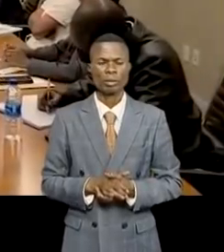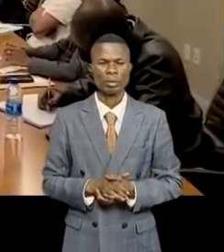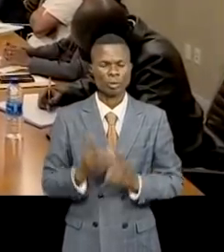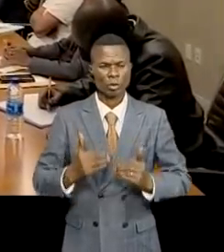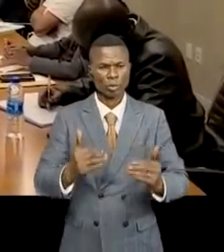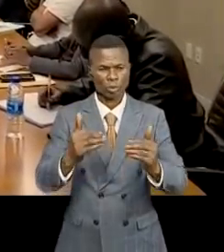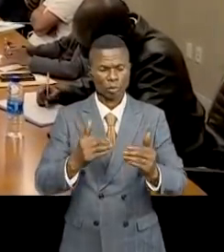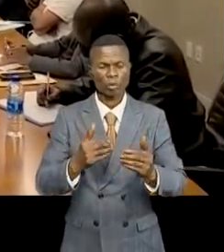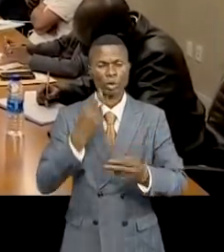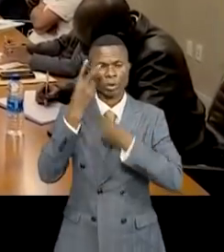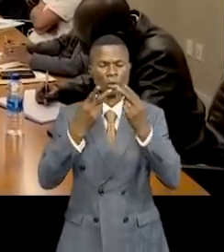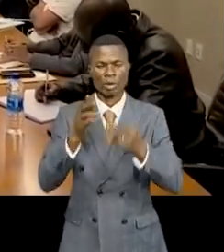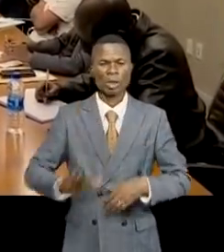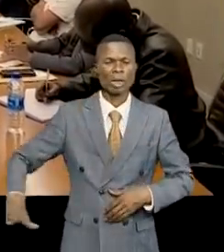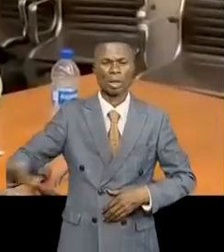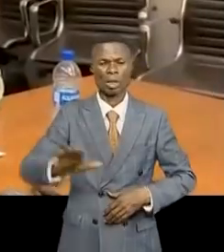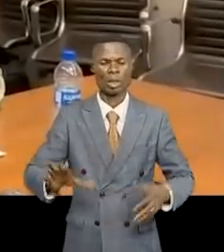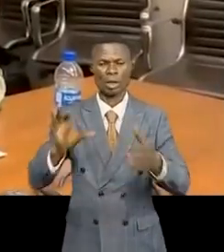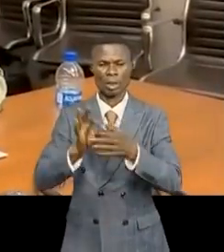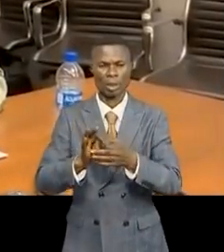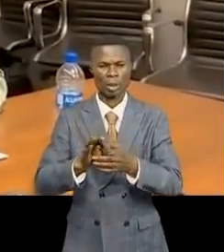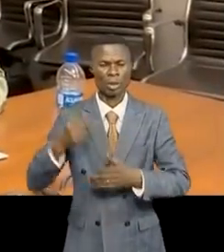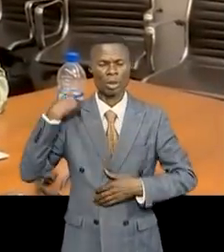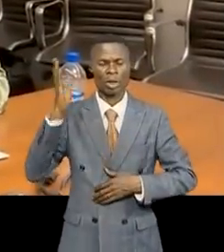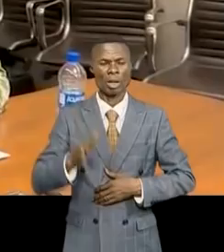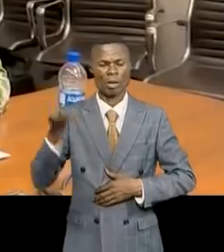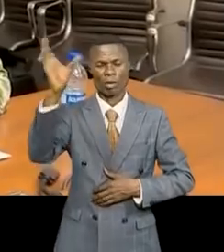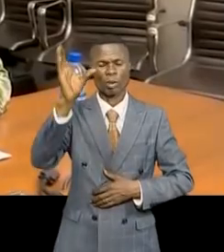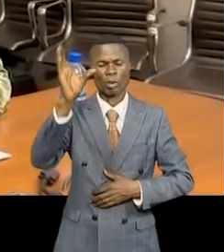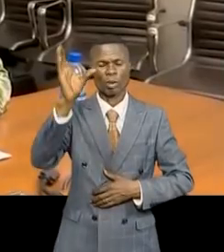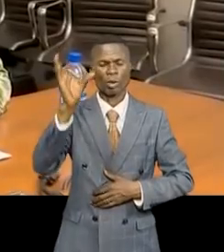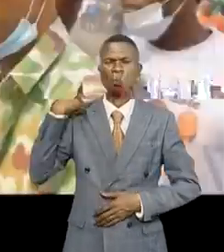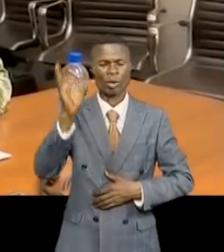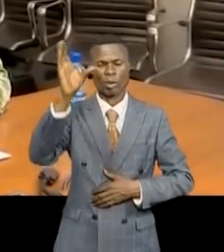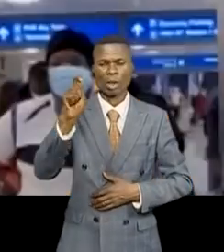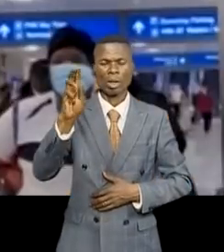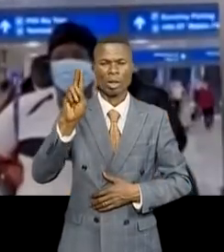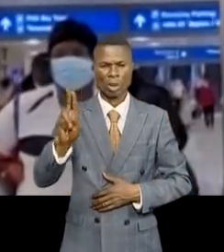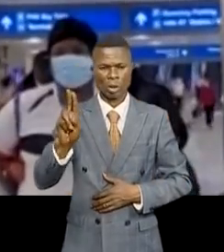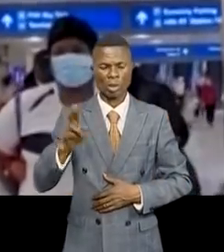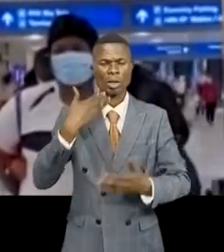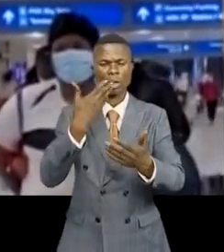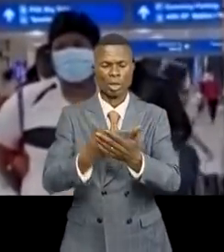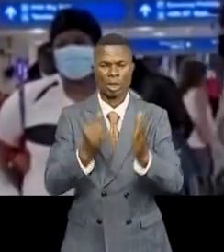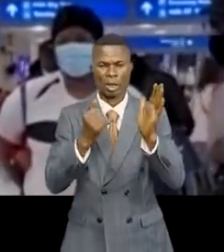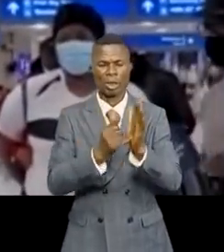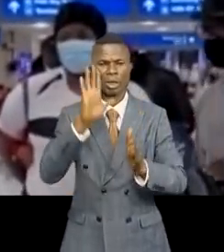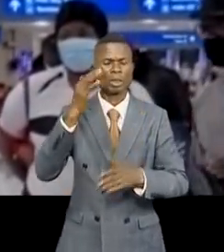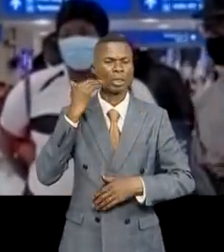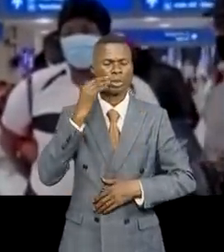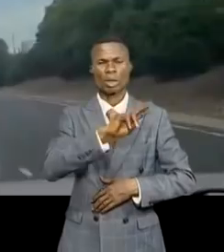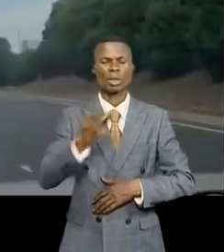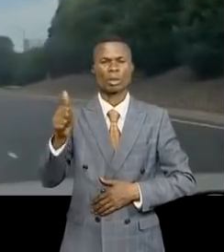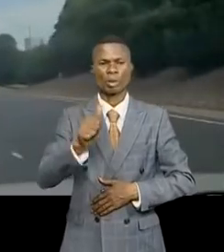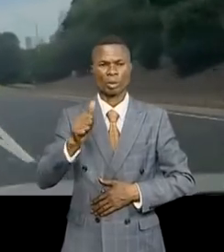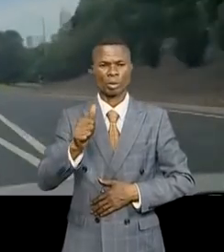Poursuivant son séjour aux États-Unis d'Amérique, le gouverneur du Congo central, Atuma Tubwana, est arrivé le samedi 5